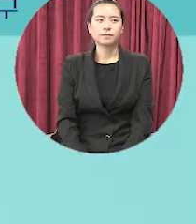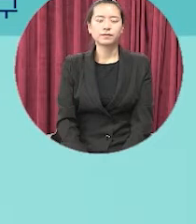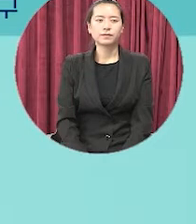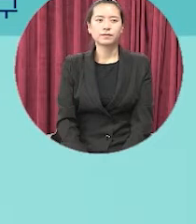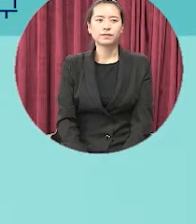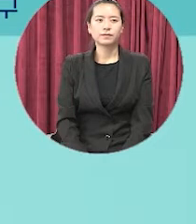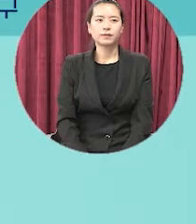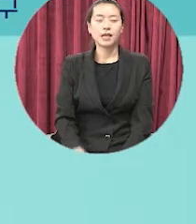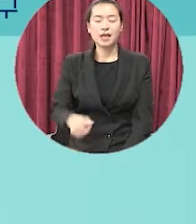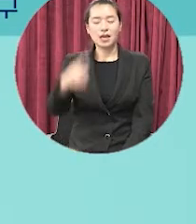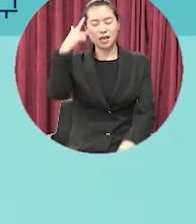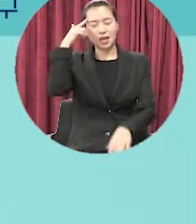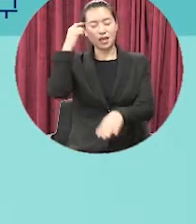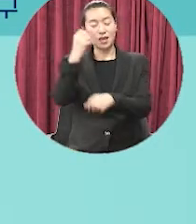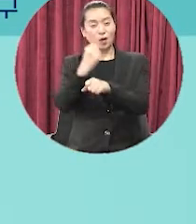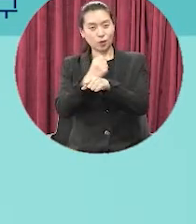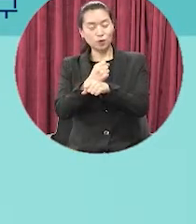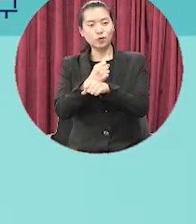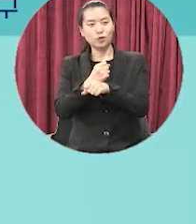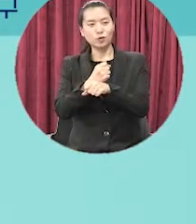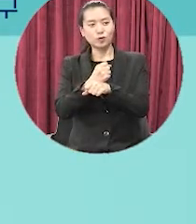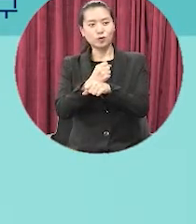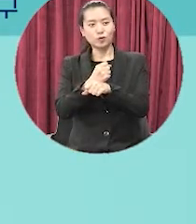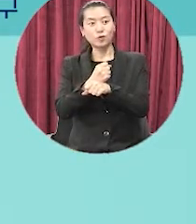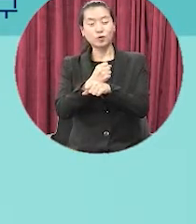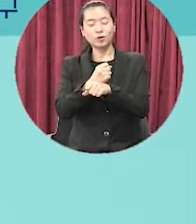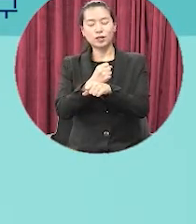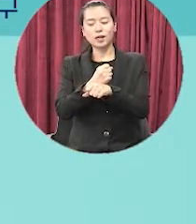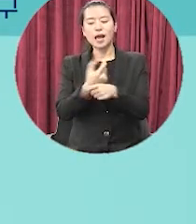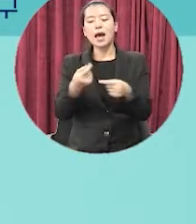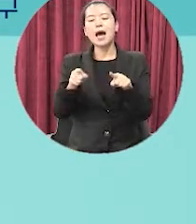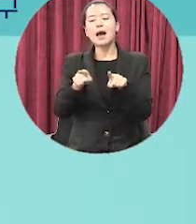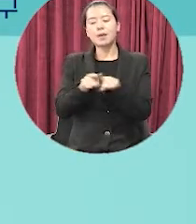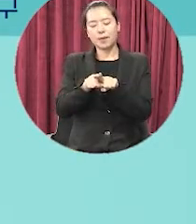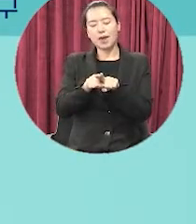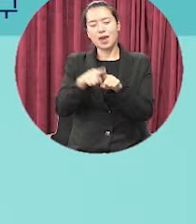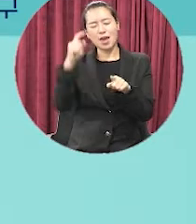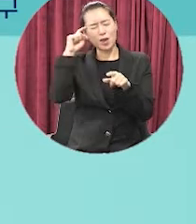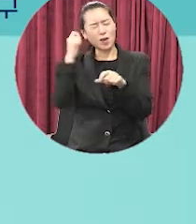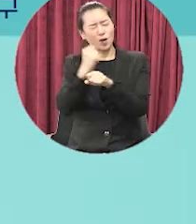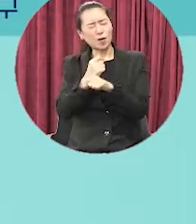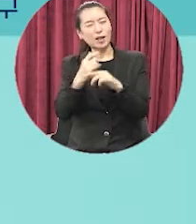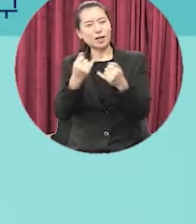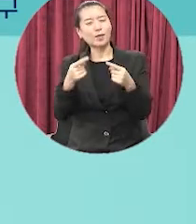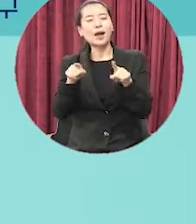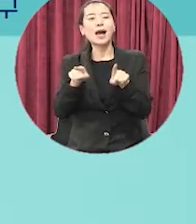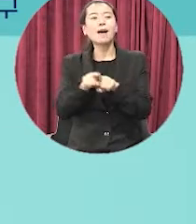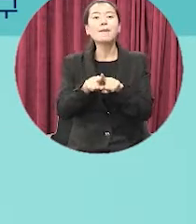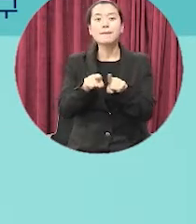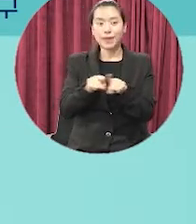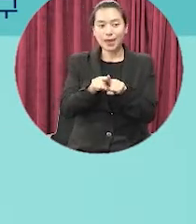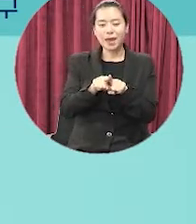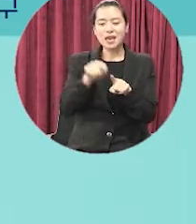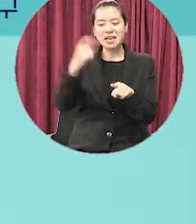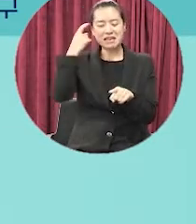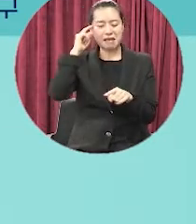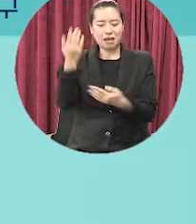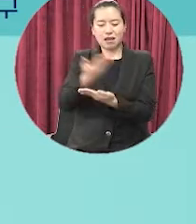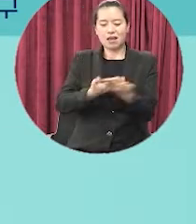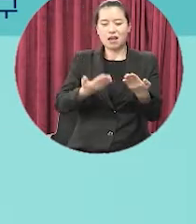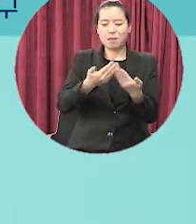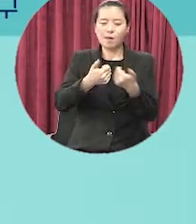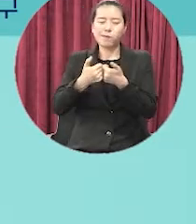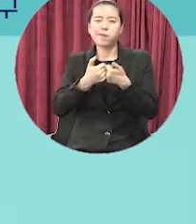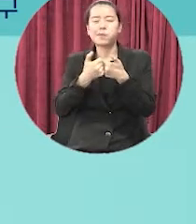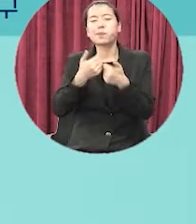이렇게 수행한 연구는 함께 연구 수행하는 공동연구 자와 함께 디스크 전 탭을 통해서 의견을 나누고 논의를